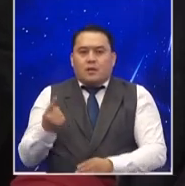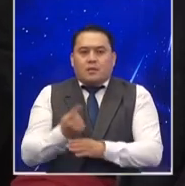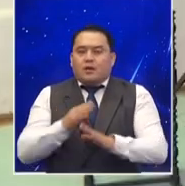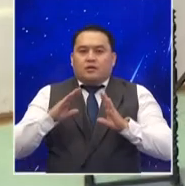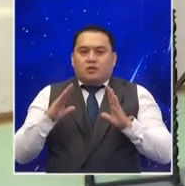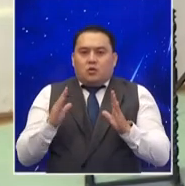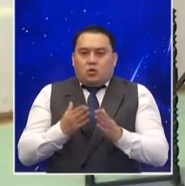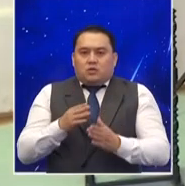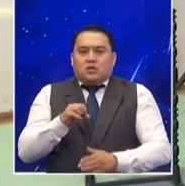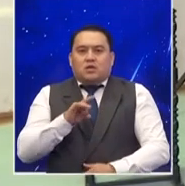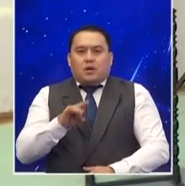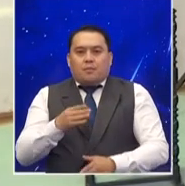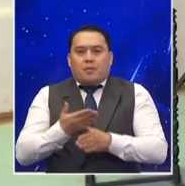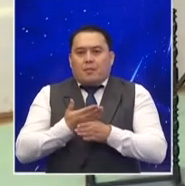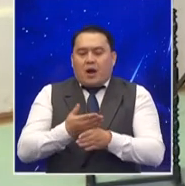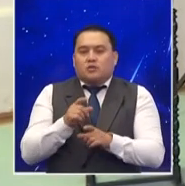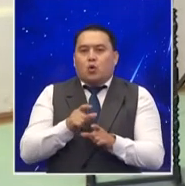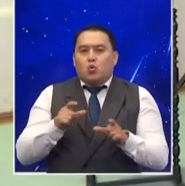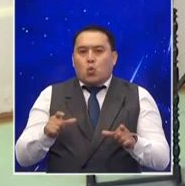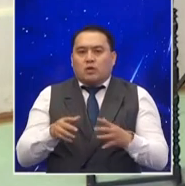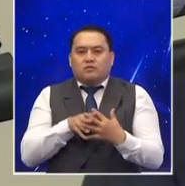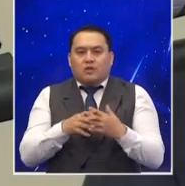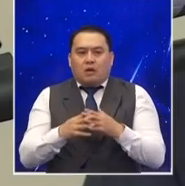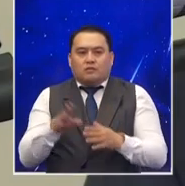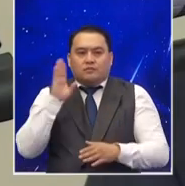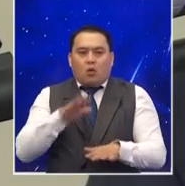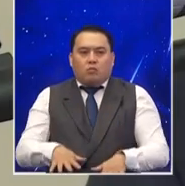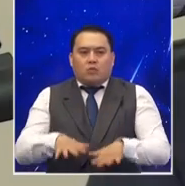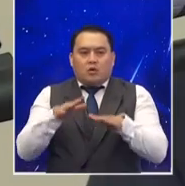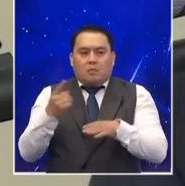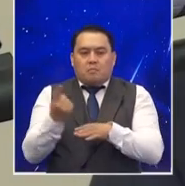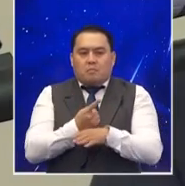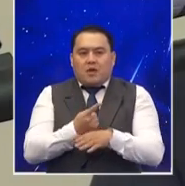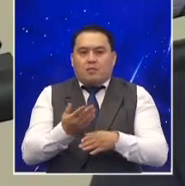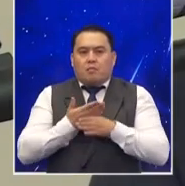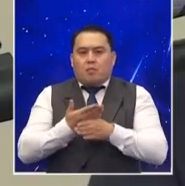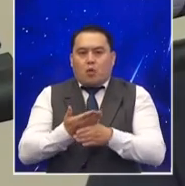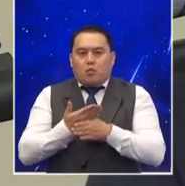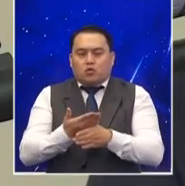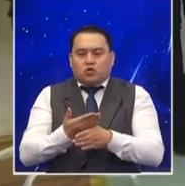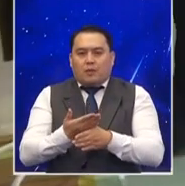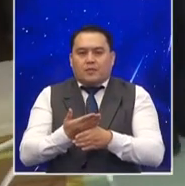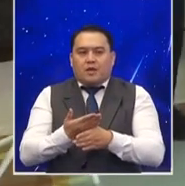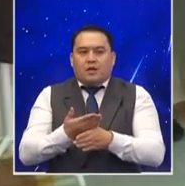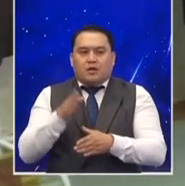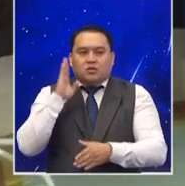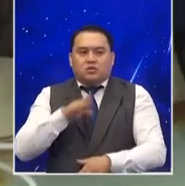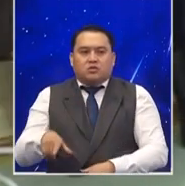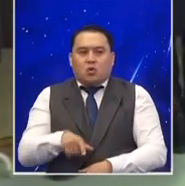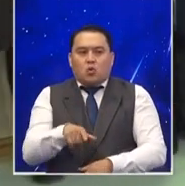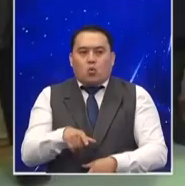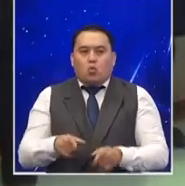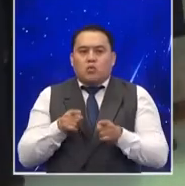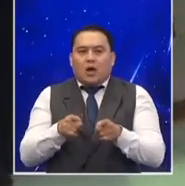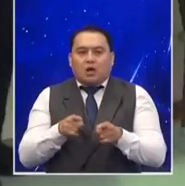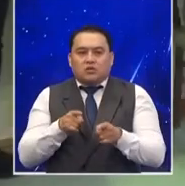случай, когда Сырым Умаров помогает людям. Когда в селе был потоп, Сырым был одним из первых, кто протянул руку помощи. Река Шарын часто угрожает выйти